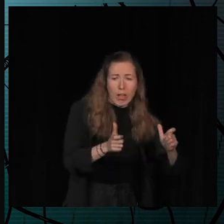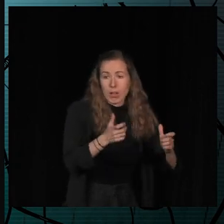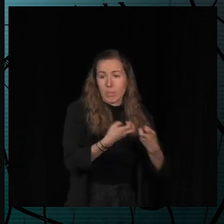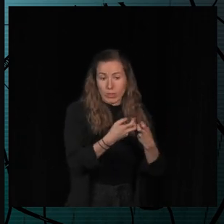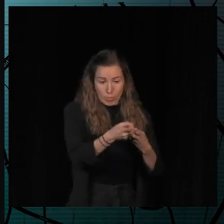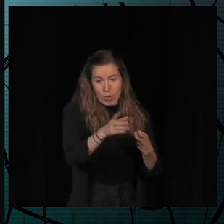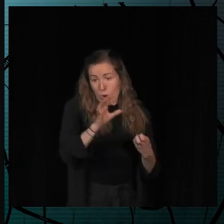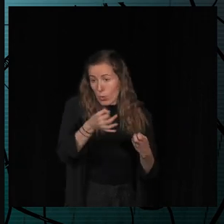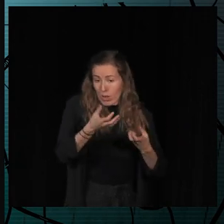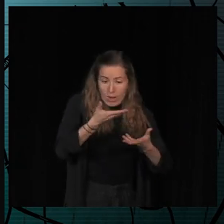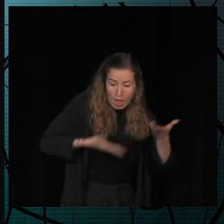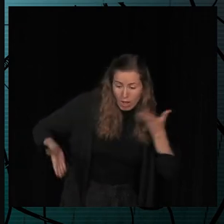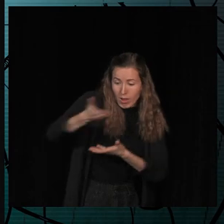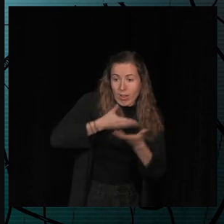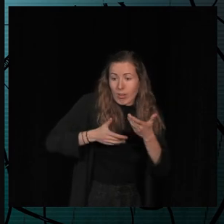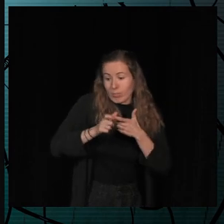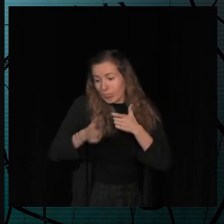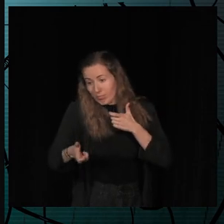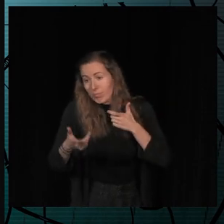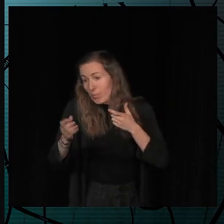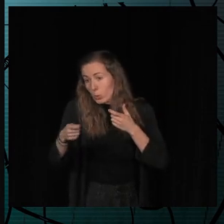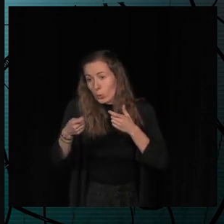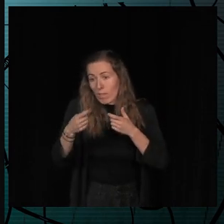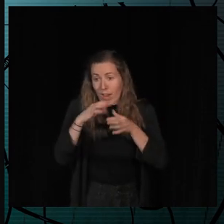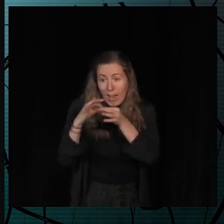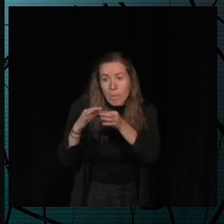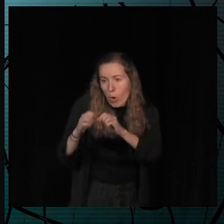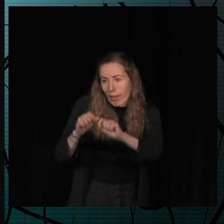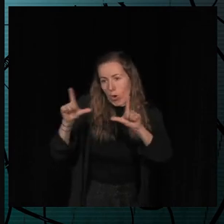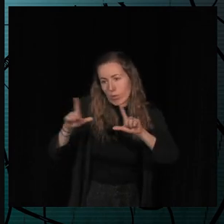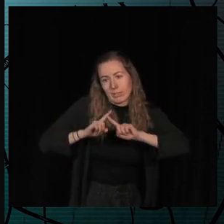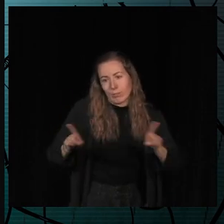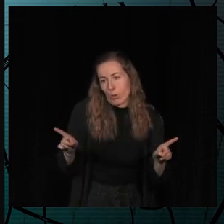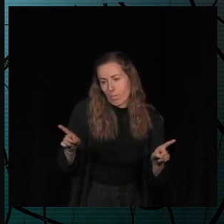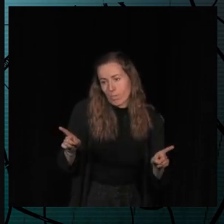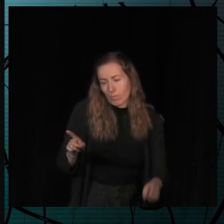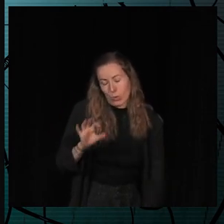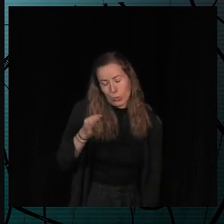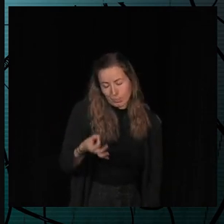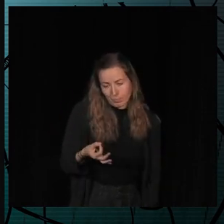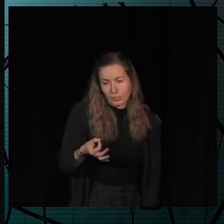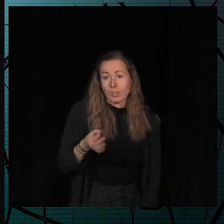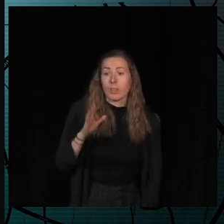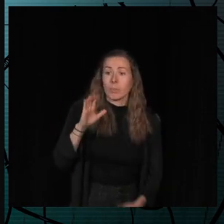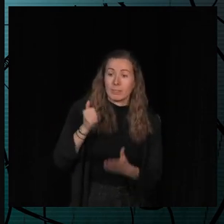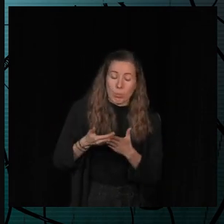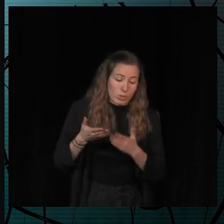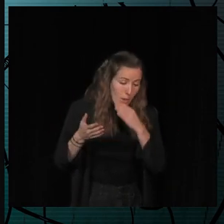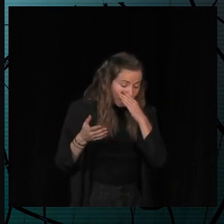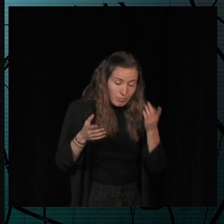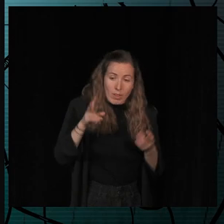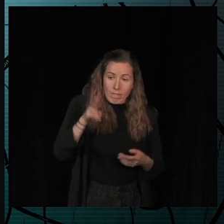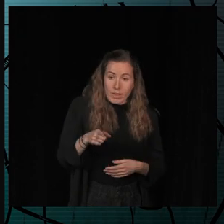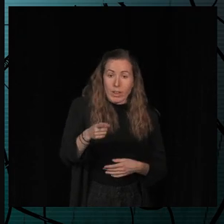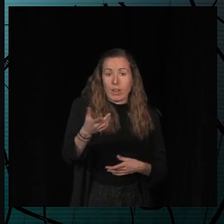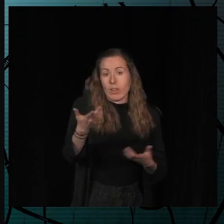qu' oui il y a une forme d'injustice éternelle mais cette étude a eu le mérite de pointer la question de se dire que finalement il